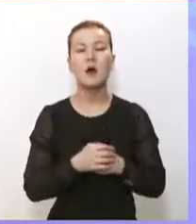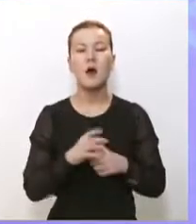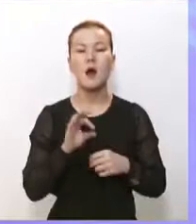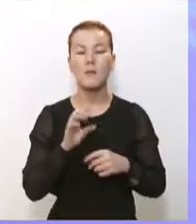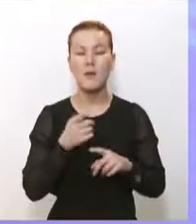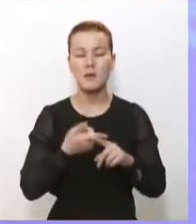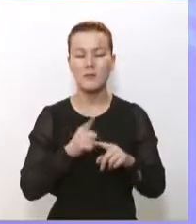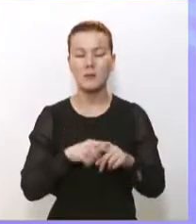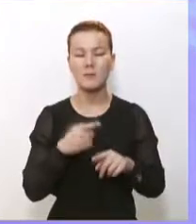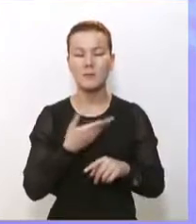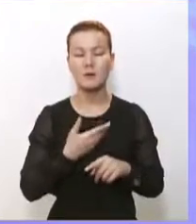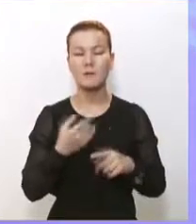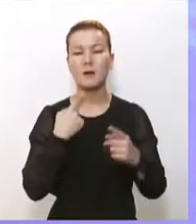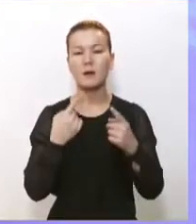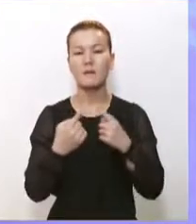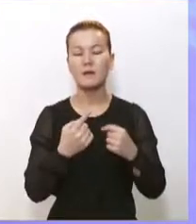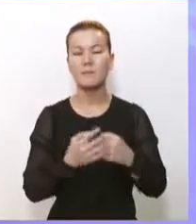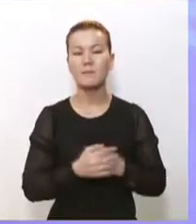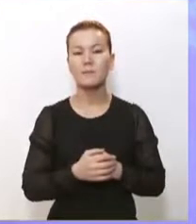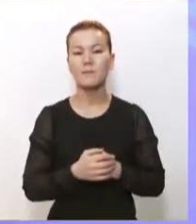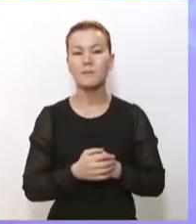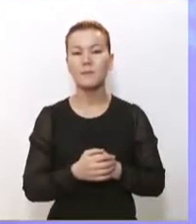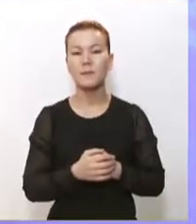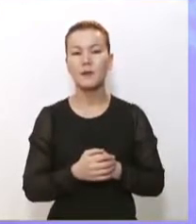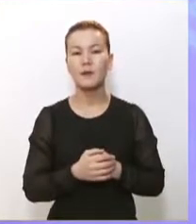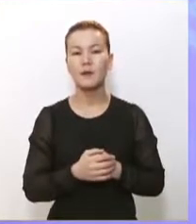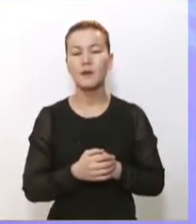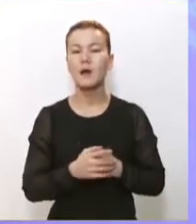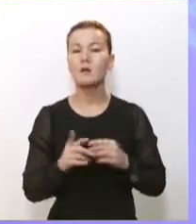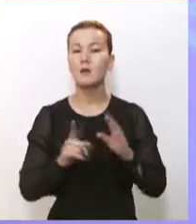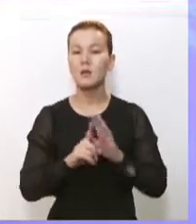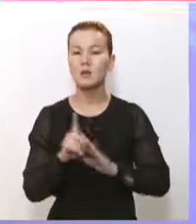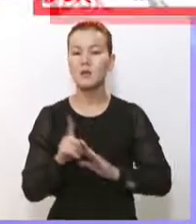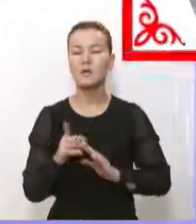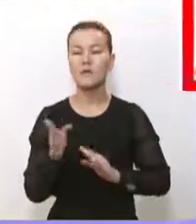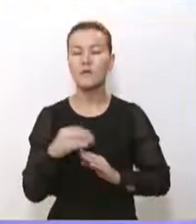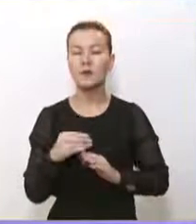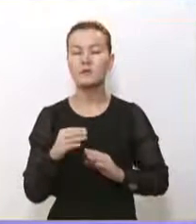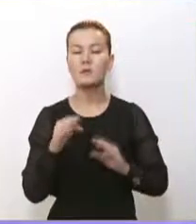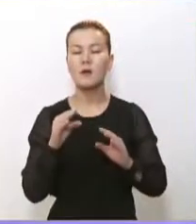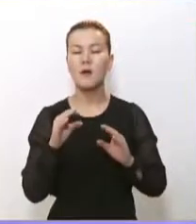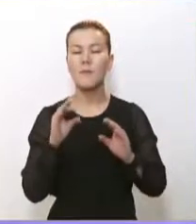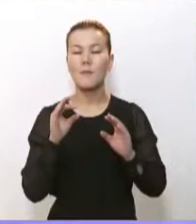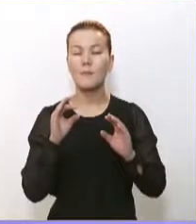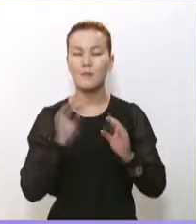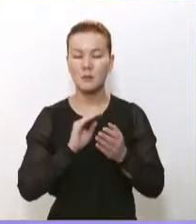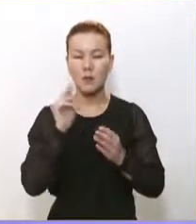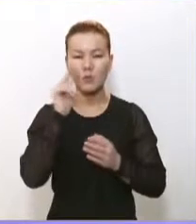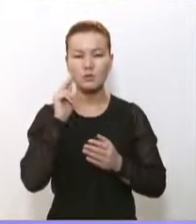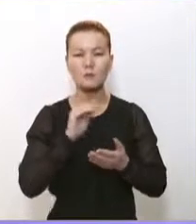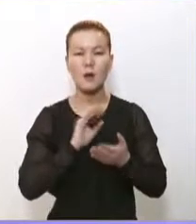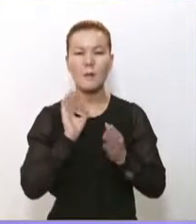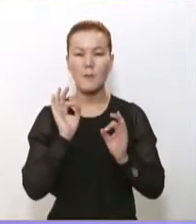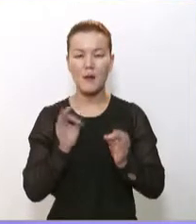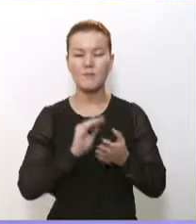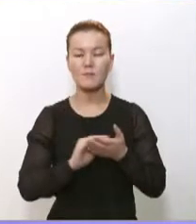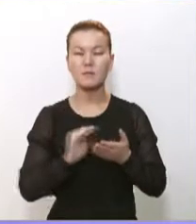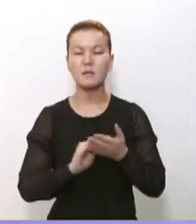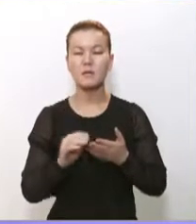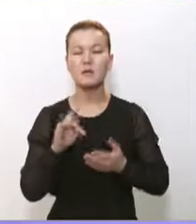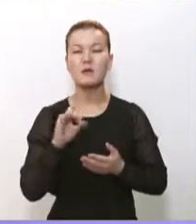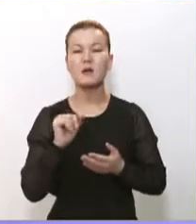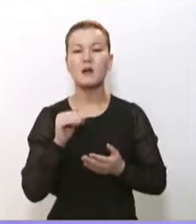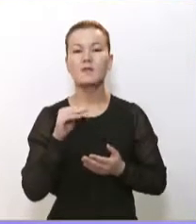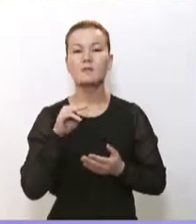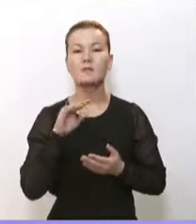и поговорим сейчас с вами. Для начала научимся правильно писать слово «рафтинг».